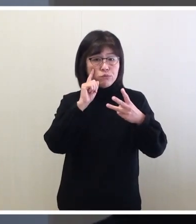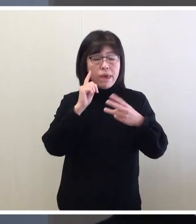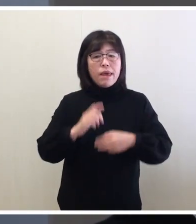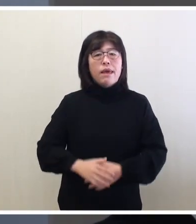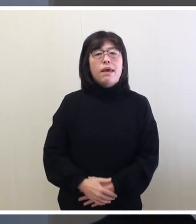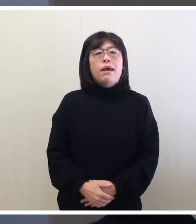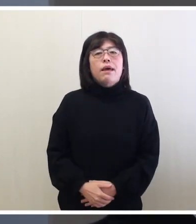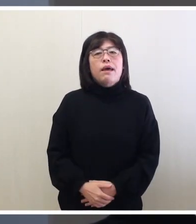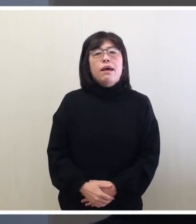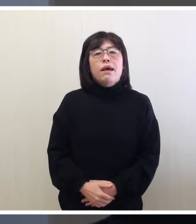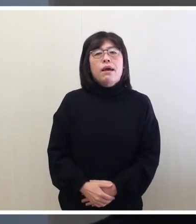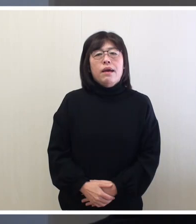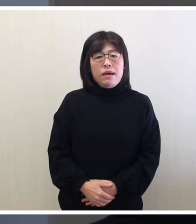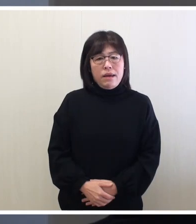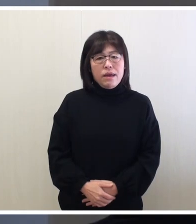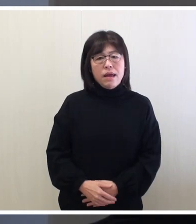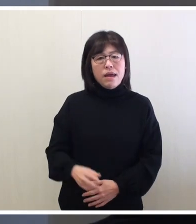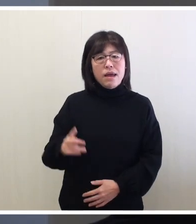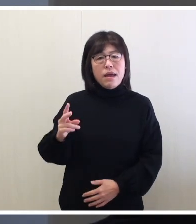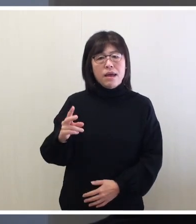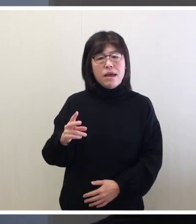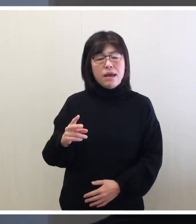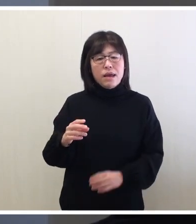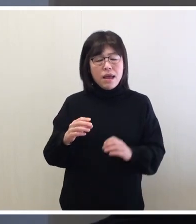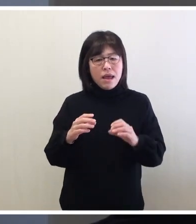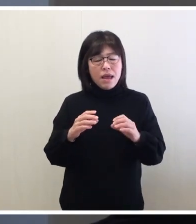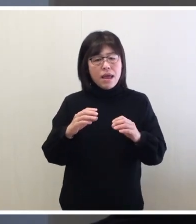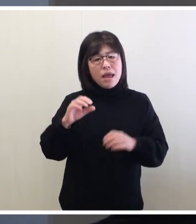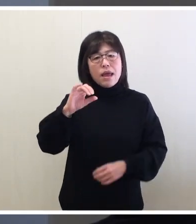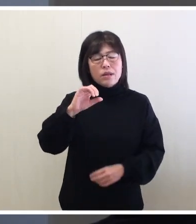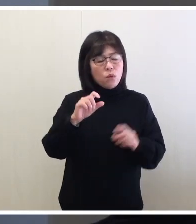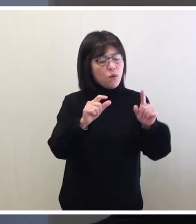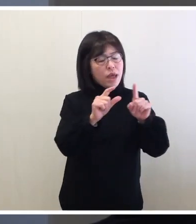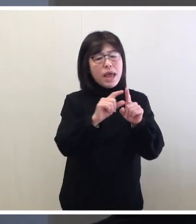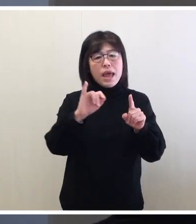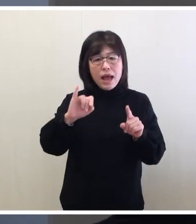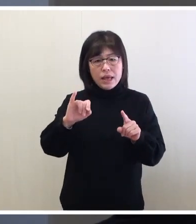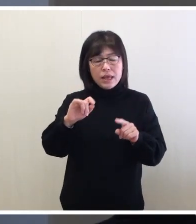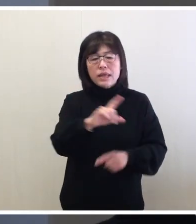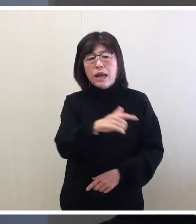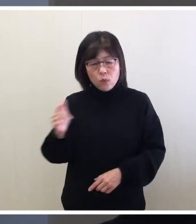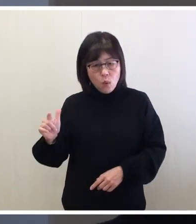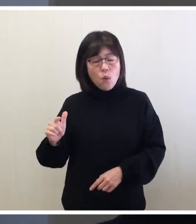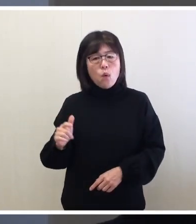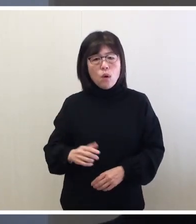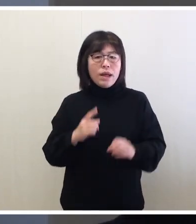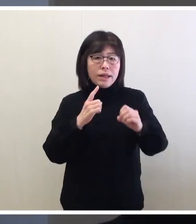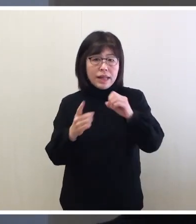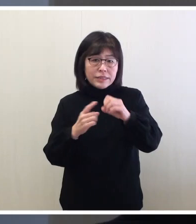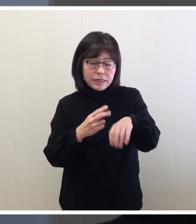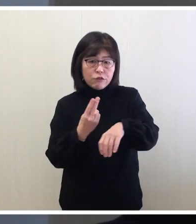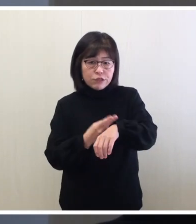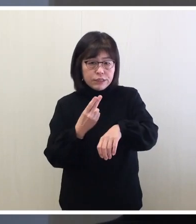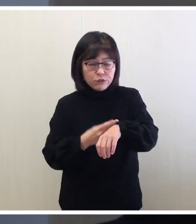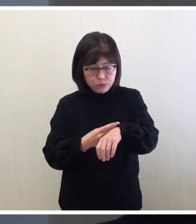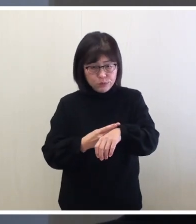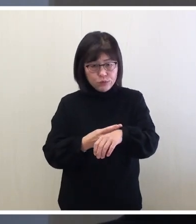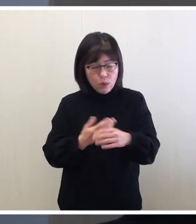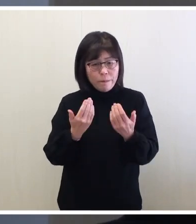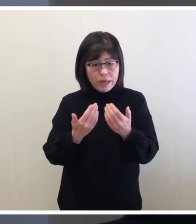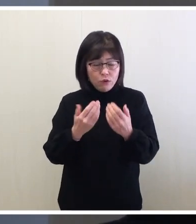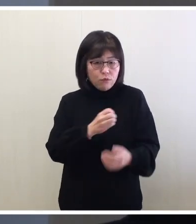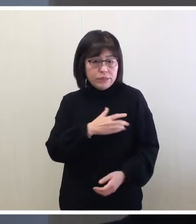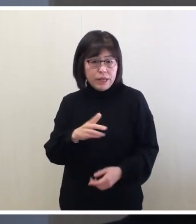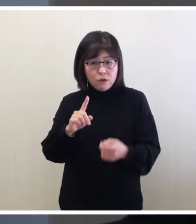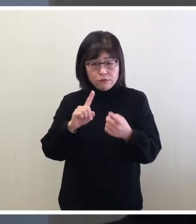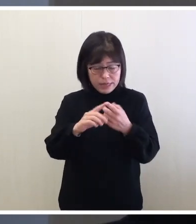3つ目として、メタバースや AI、 オンラインなどデジタル技術を学びに積極的に取